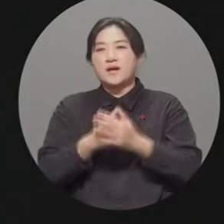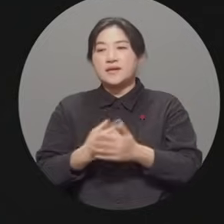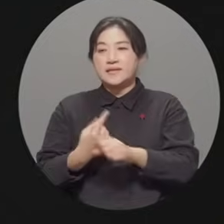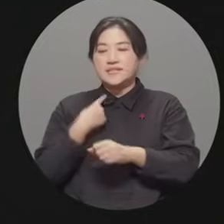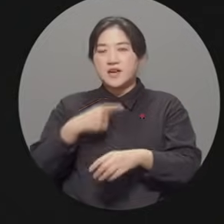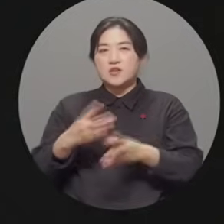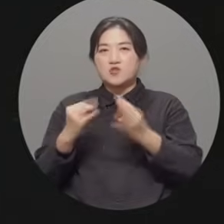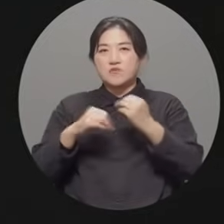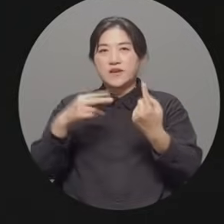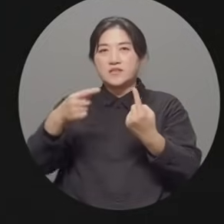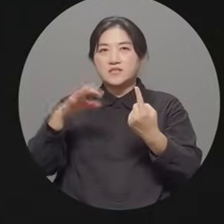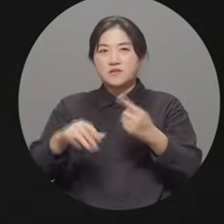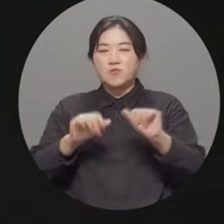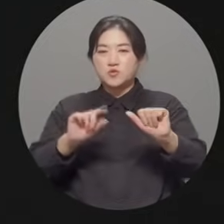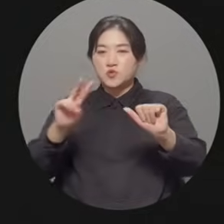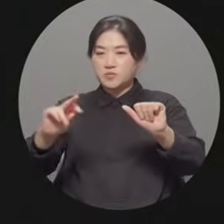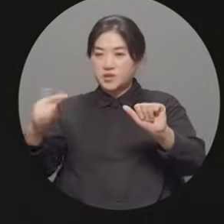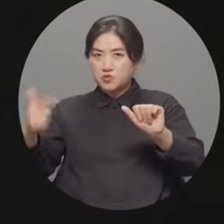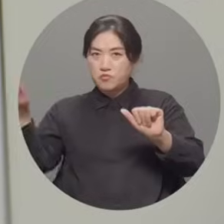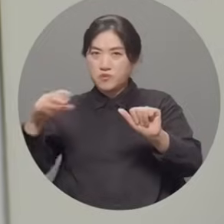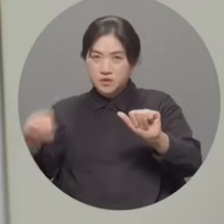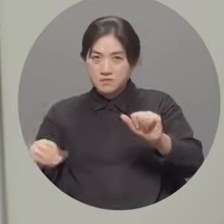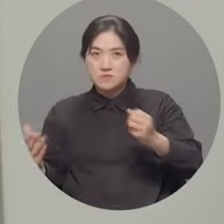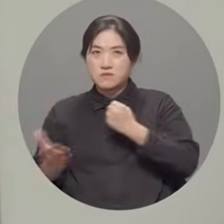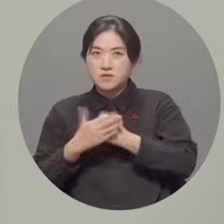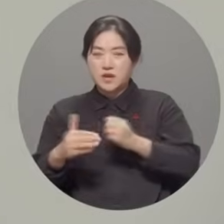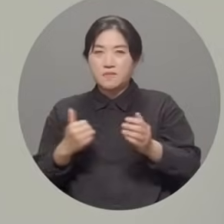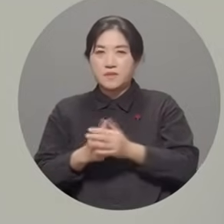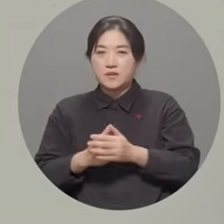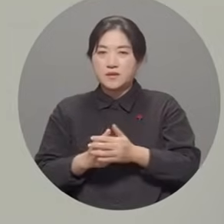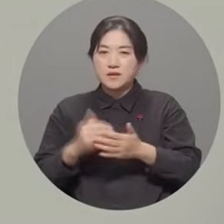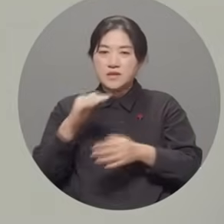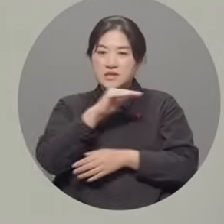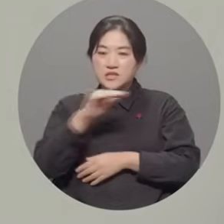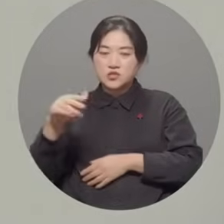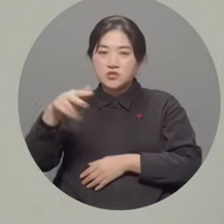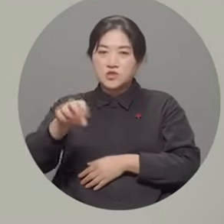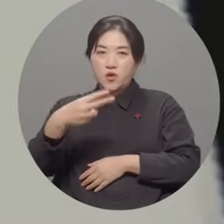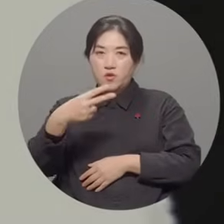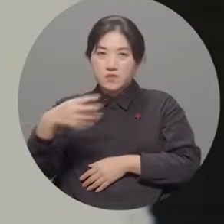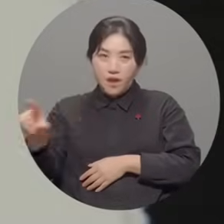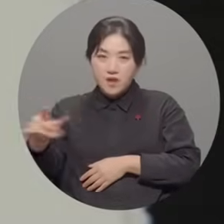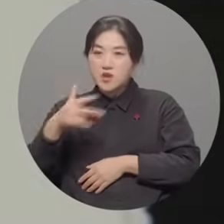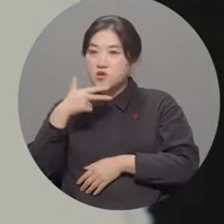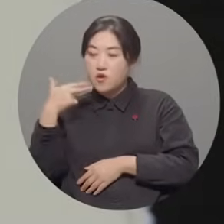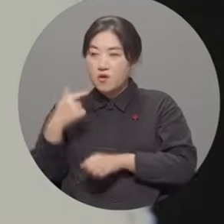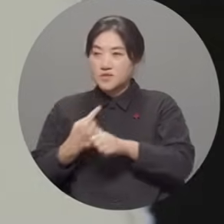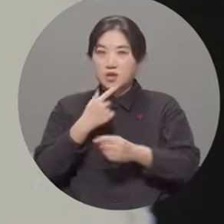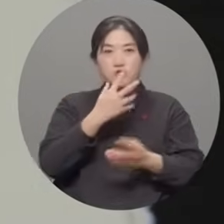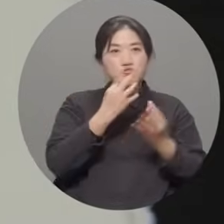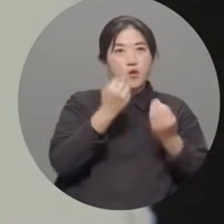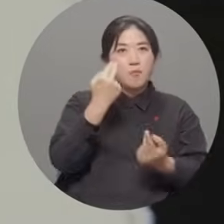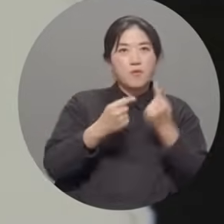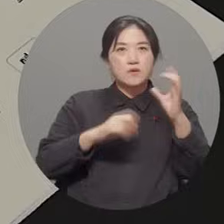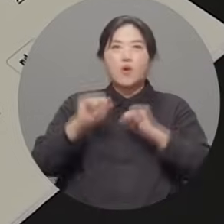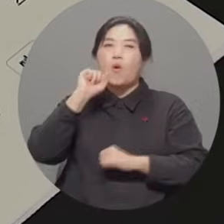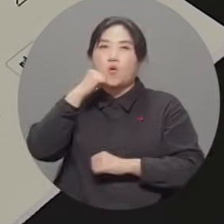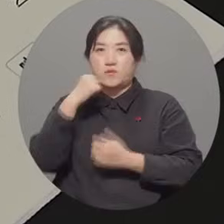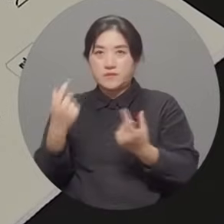1등급이 5.26%였던 것과 비교하면 절대평가인 올해 영어가 지난해 수학보다도 더 어려웠다는 얘기가